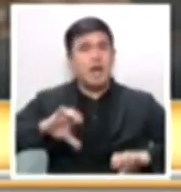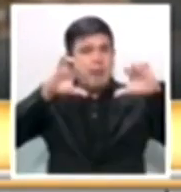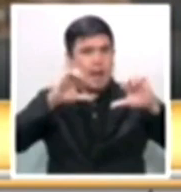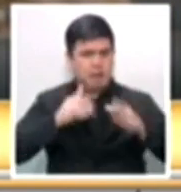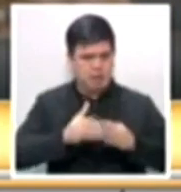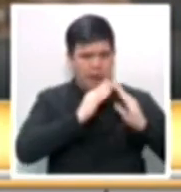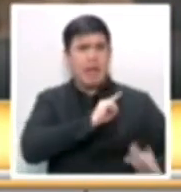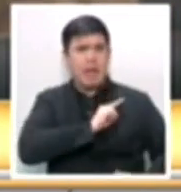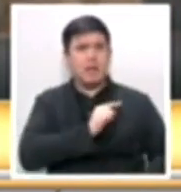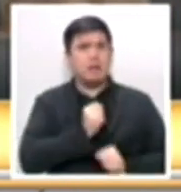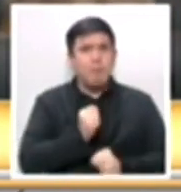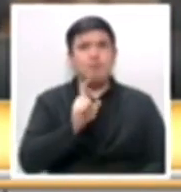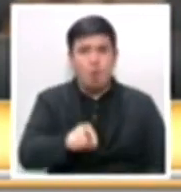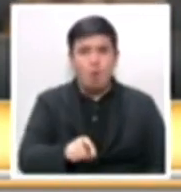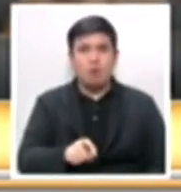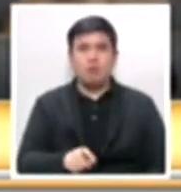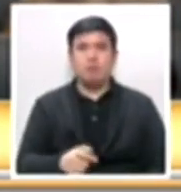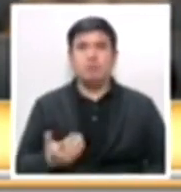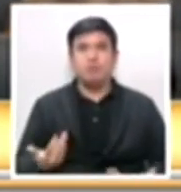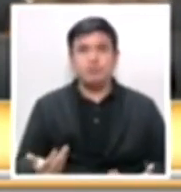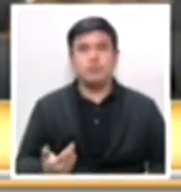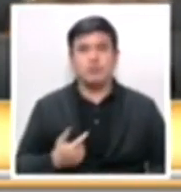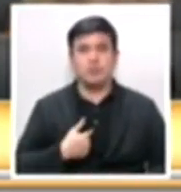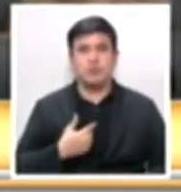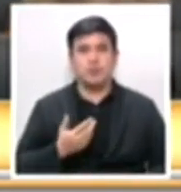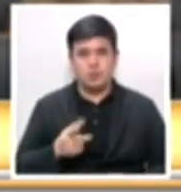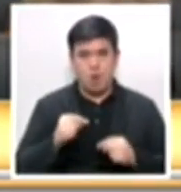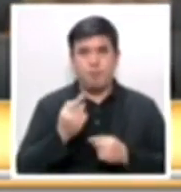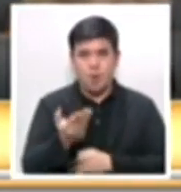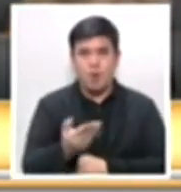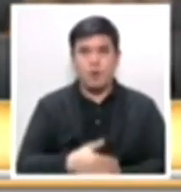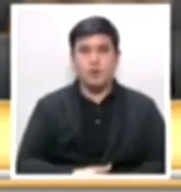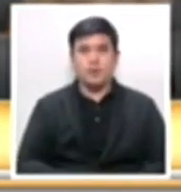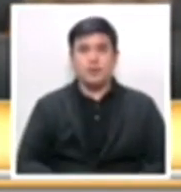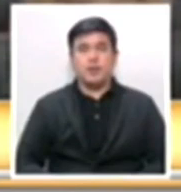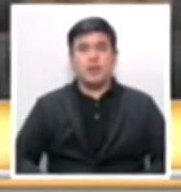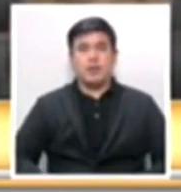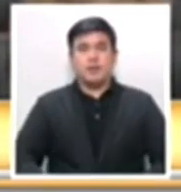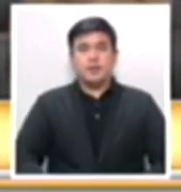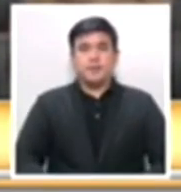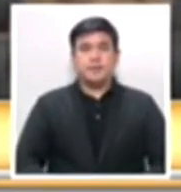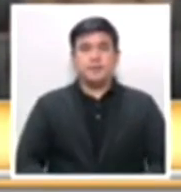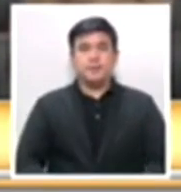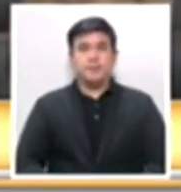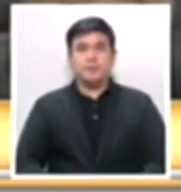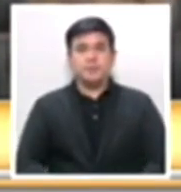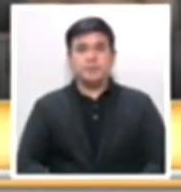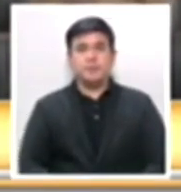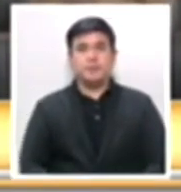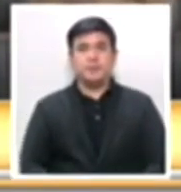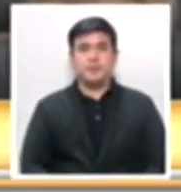ท่านประธานครับผมไม่ทราบว่ารัฐมนตรีท่านเหลือเวลาตอบแค่ไหน ท่านรัฐมนตรีหมดเวลาแล้วนะครับถ้าท่